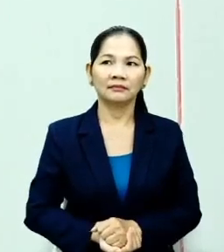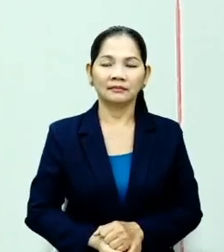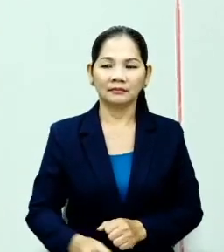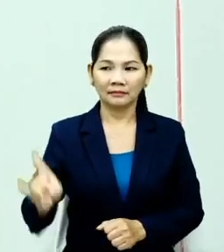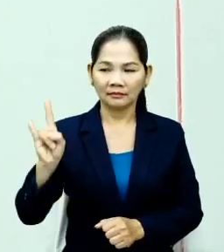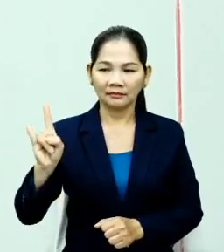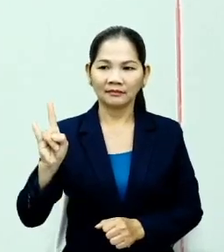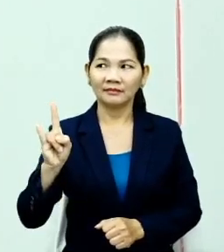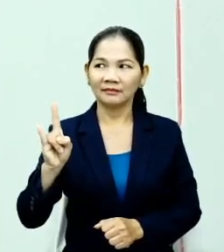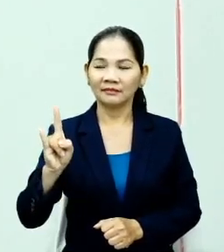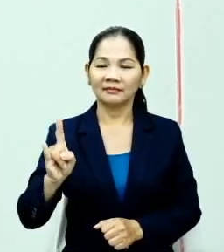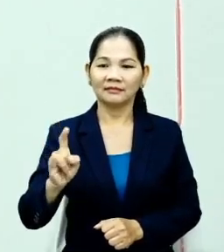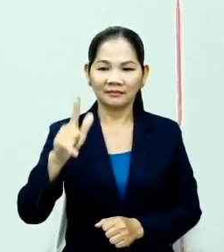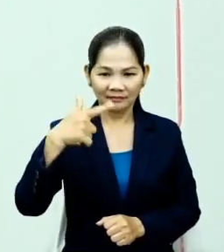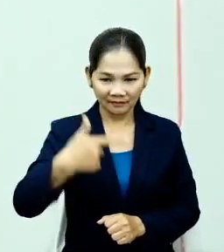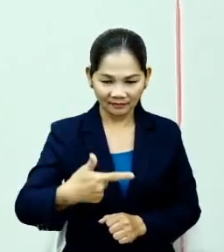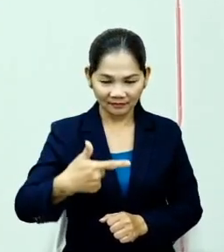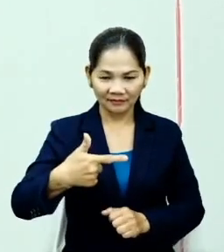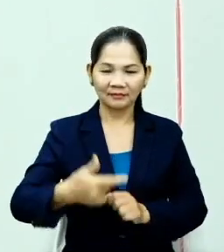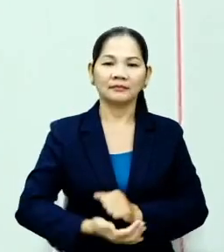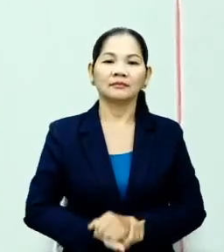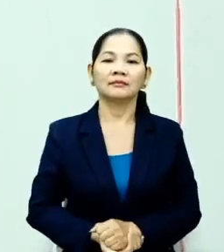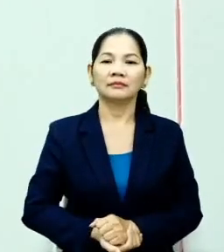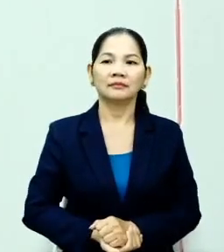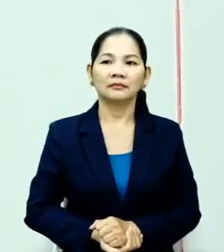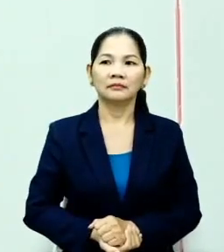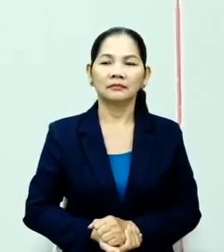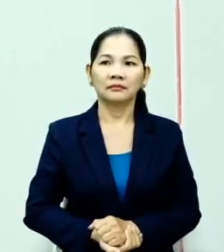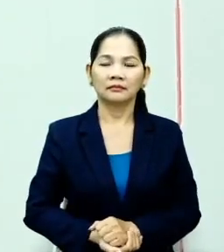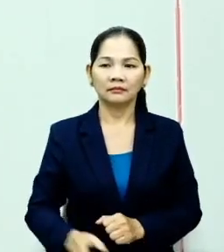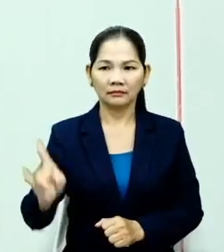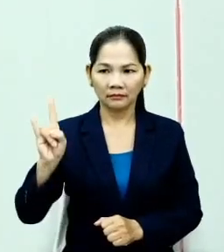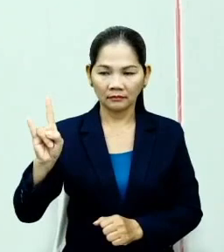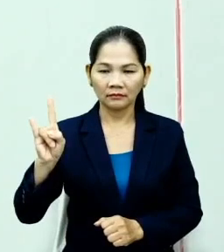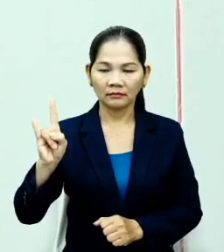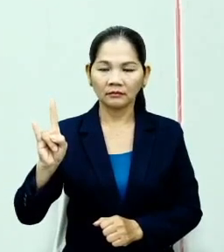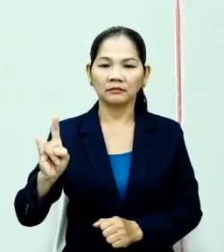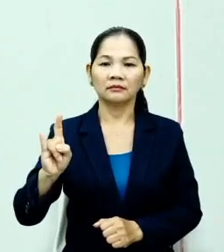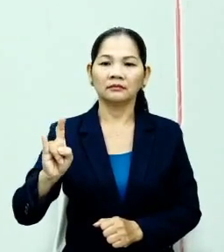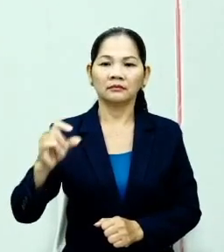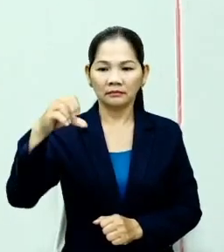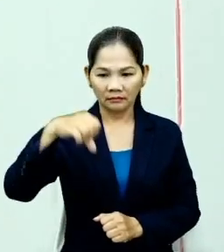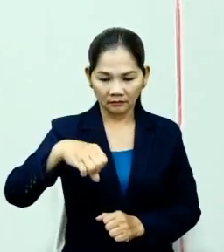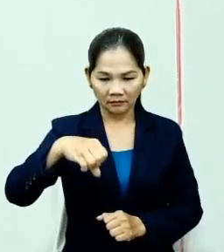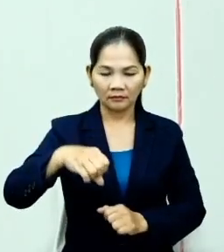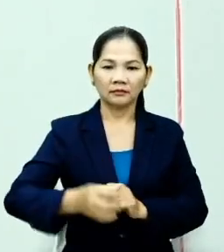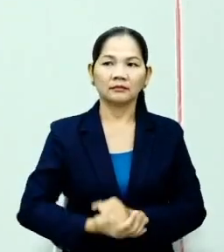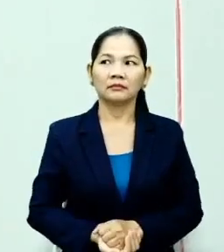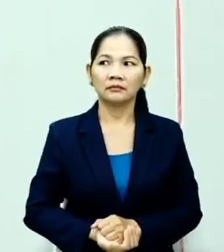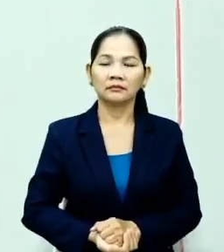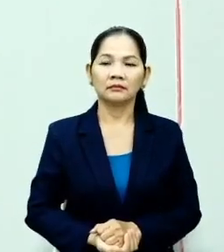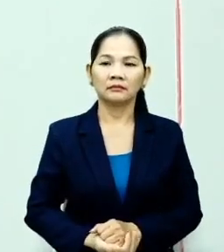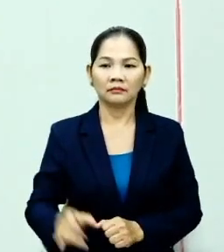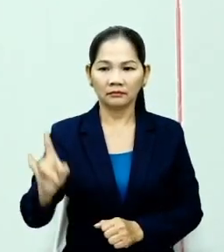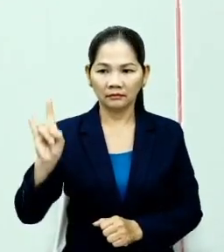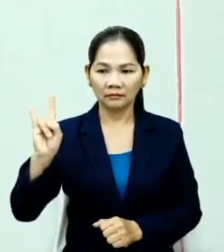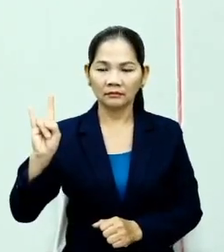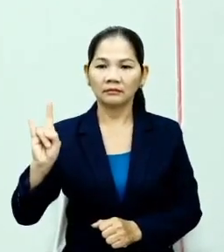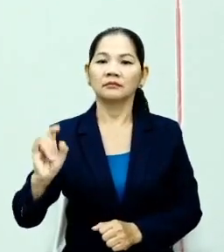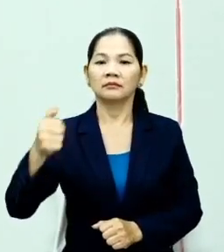mô chừng chỗ mà chỗ mô chừng nhô mà nhô